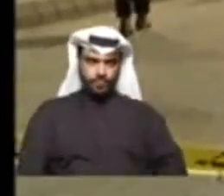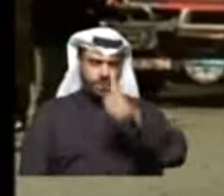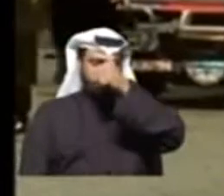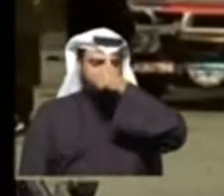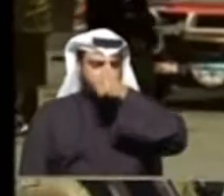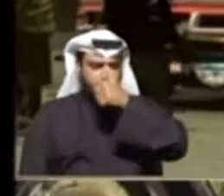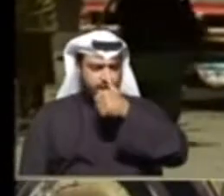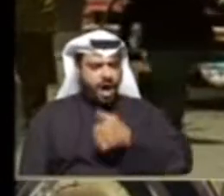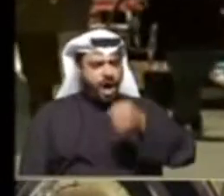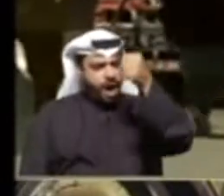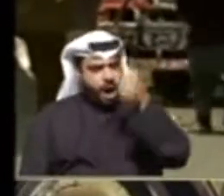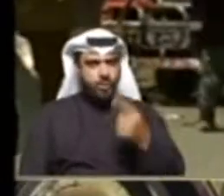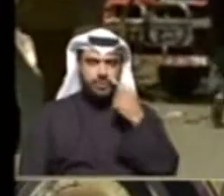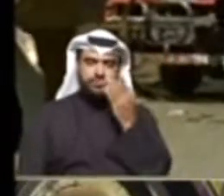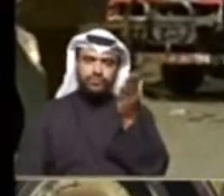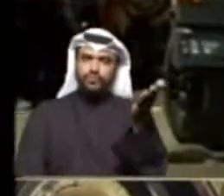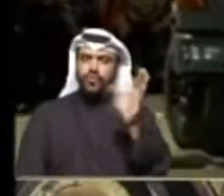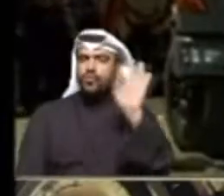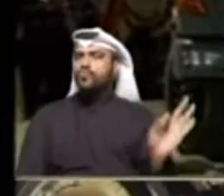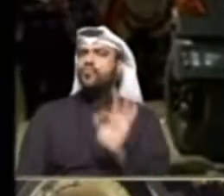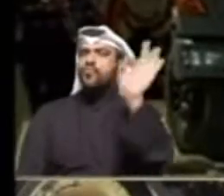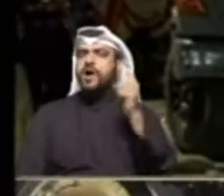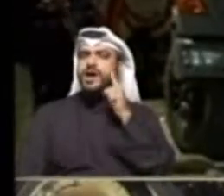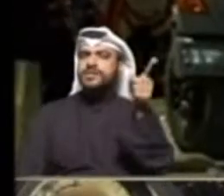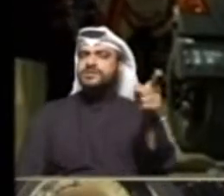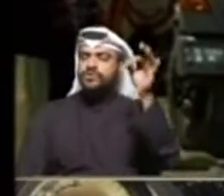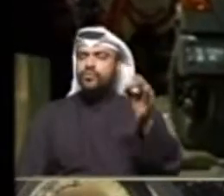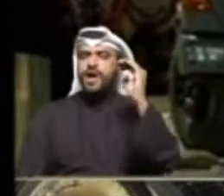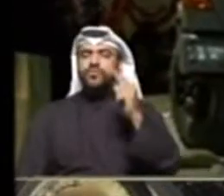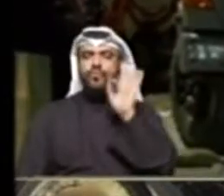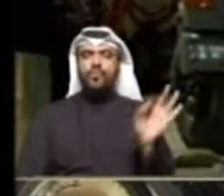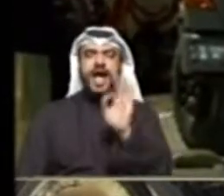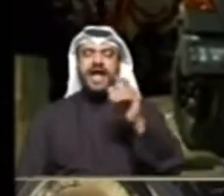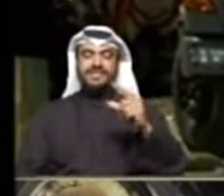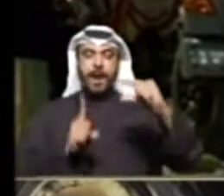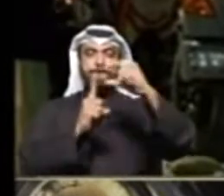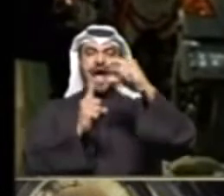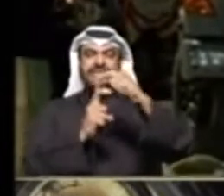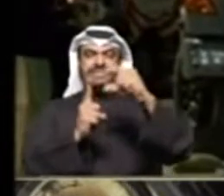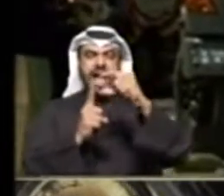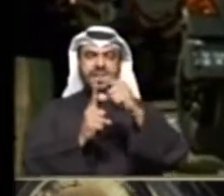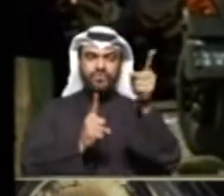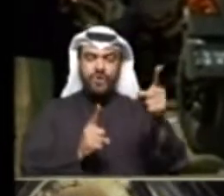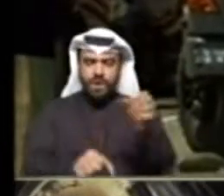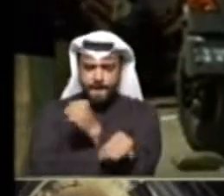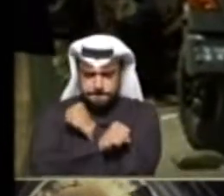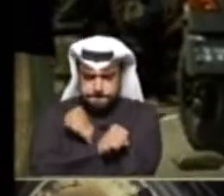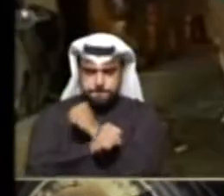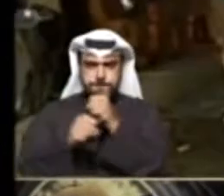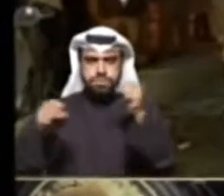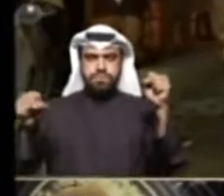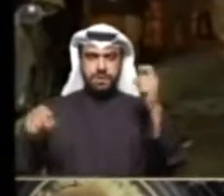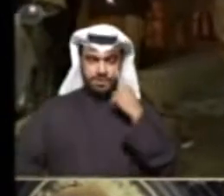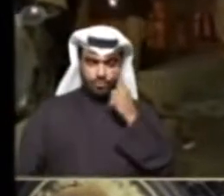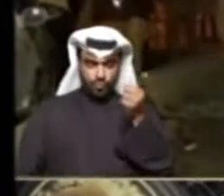التفجير الانتحاري الذي استهدف مبنى برلمان إقليم بلوشستان جنوب غربي جمهورية باكستان الإسلامية الصديقة مؤخرا، والذي